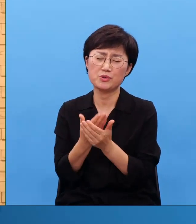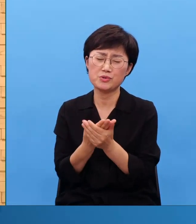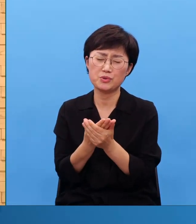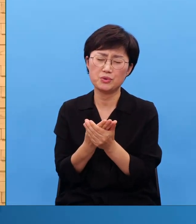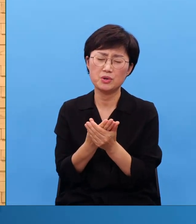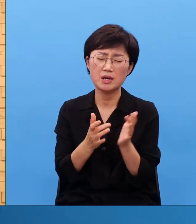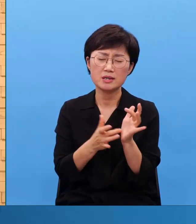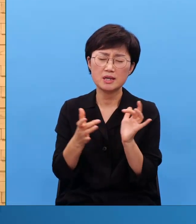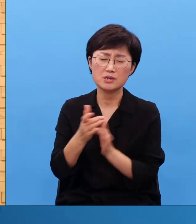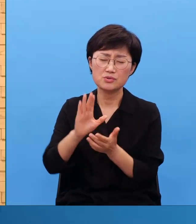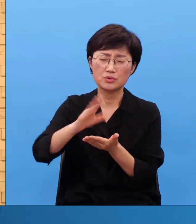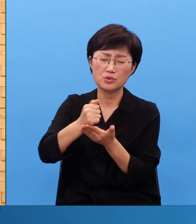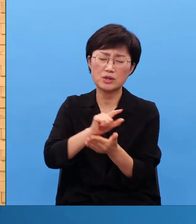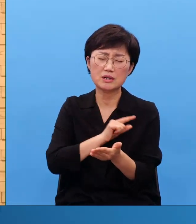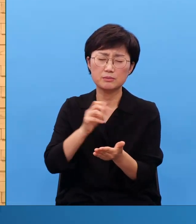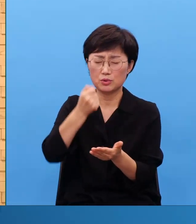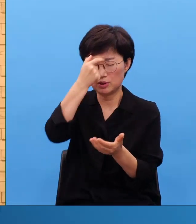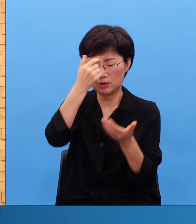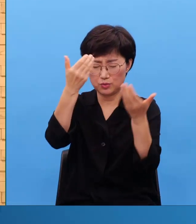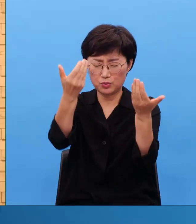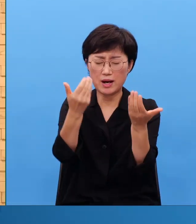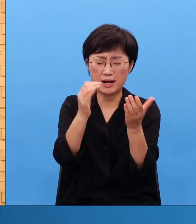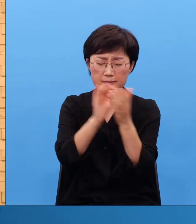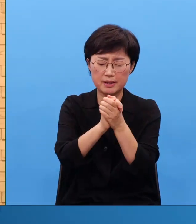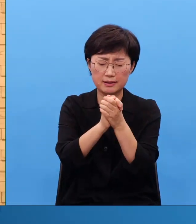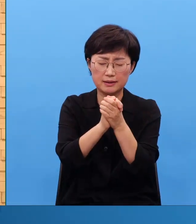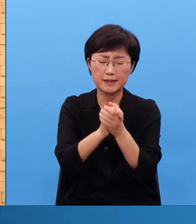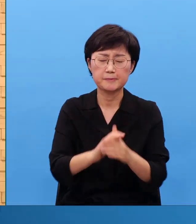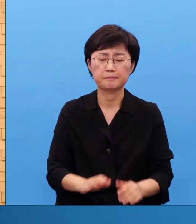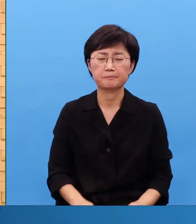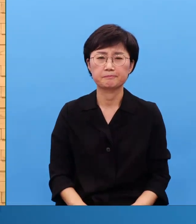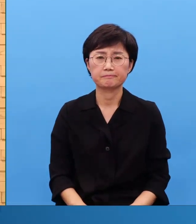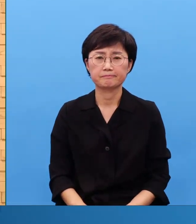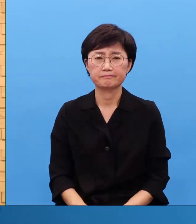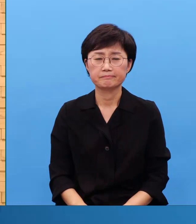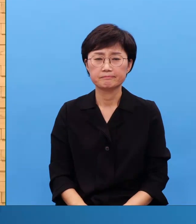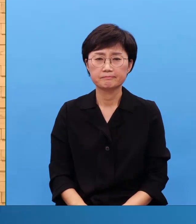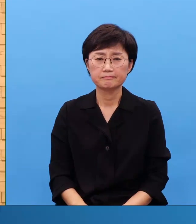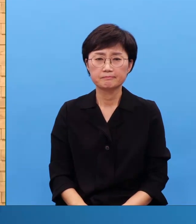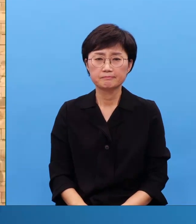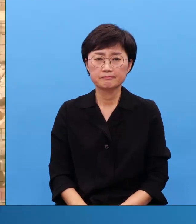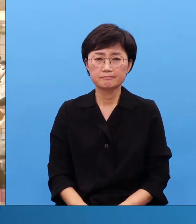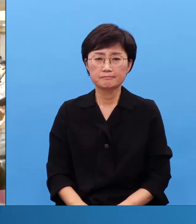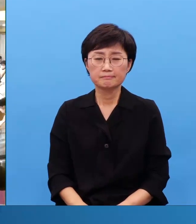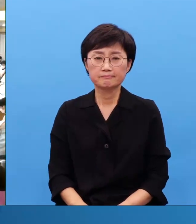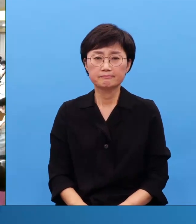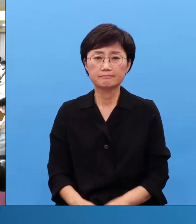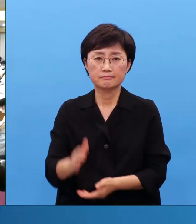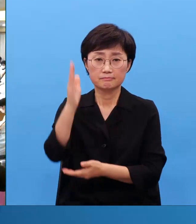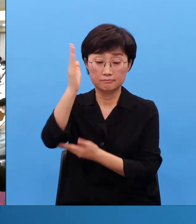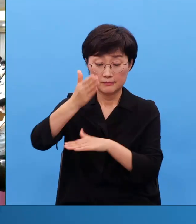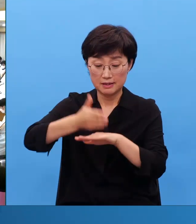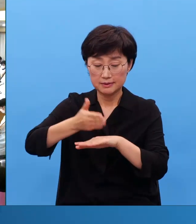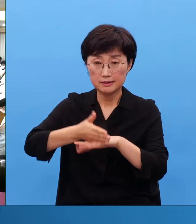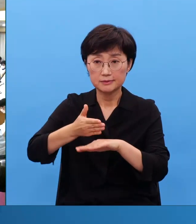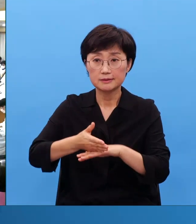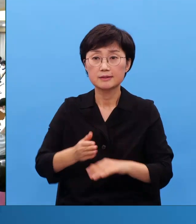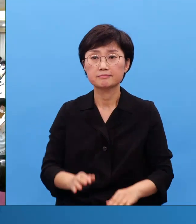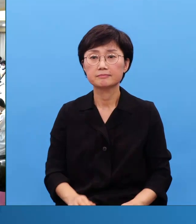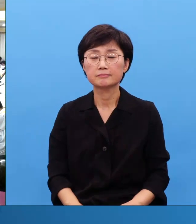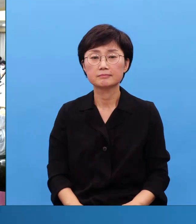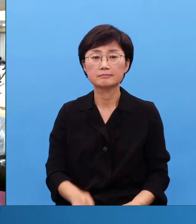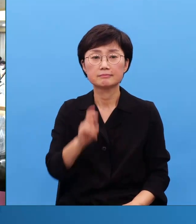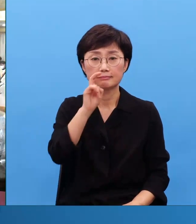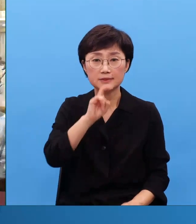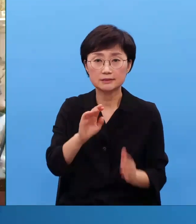그리스도 이름으로 In 기도하옵나이다. Jesus Christ's name we pray. 아멘. Amen. 아멘. 말씀 감사합니다. Thank you for the word. 우리